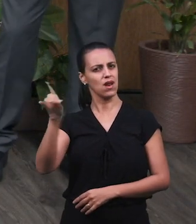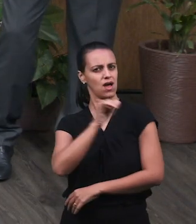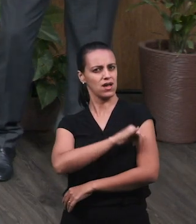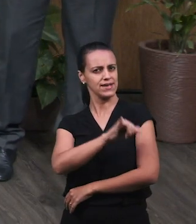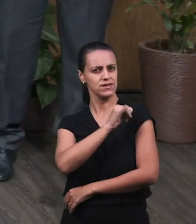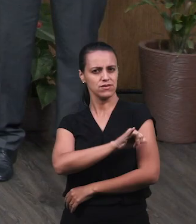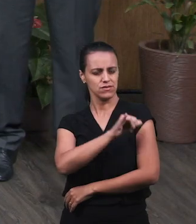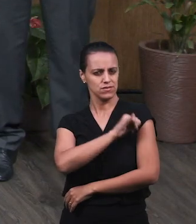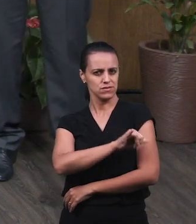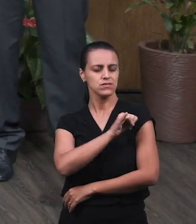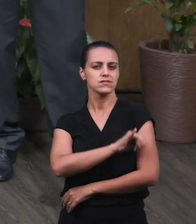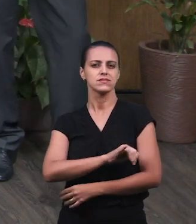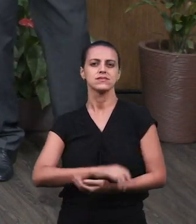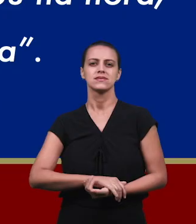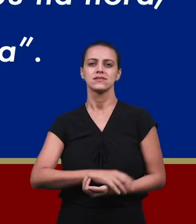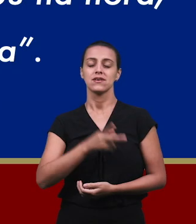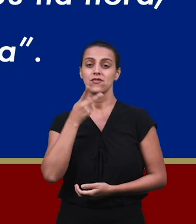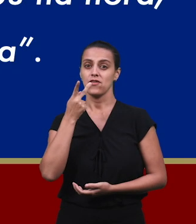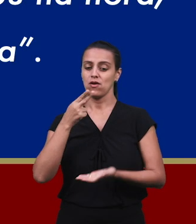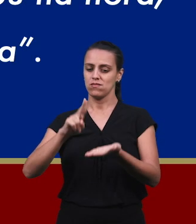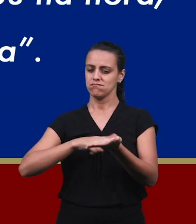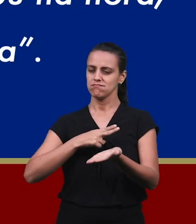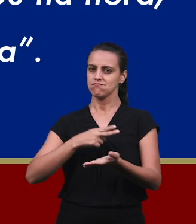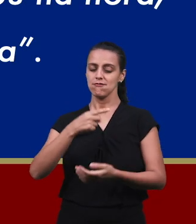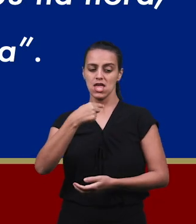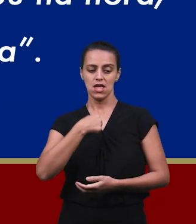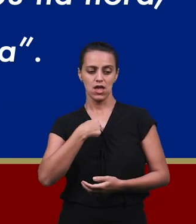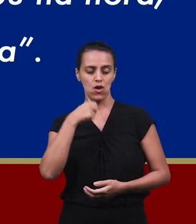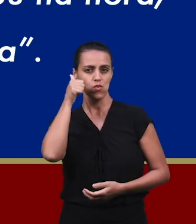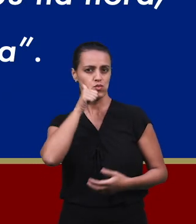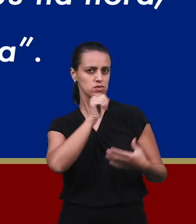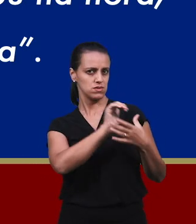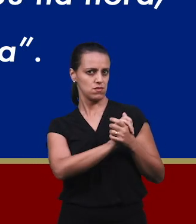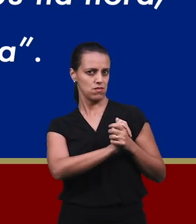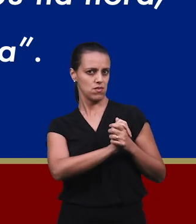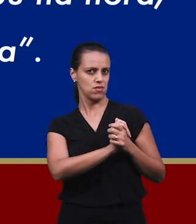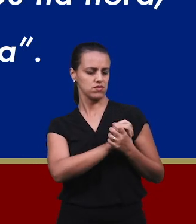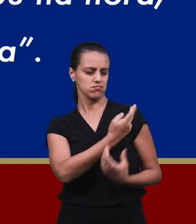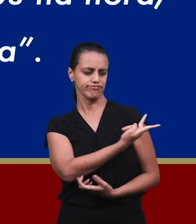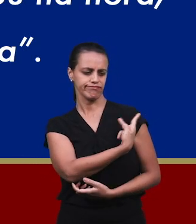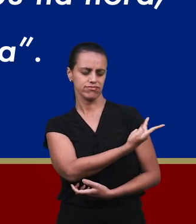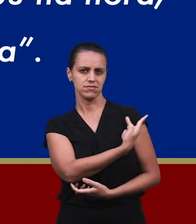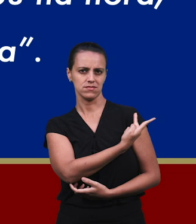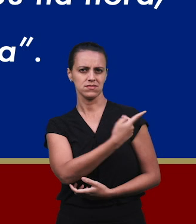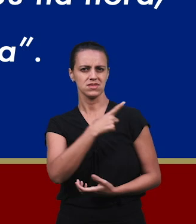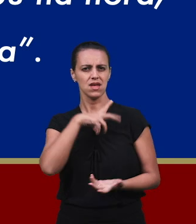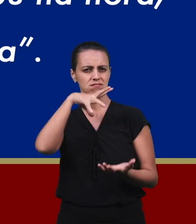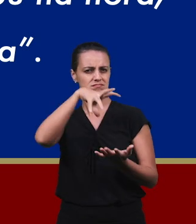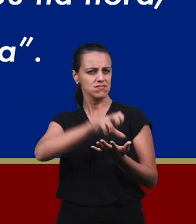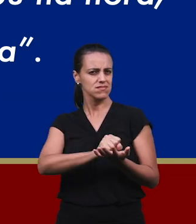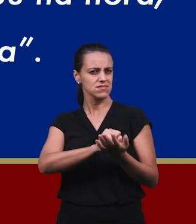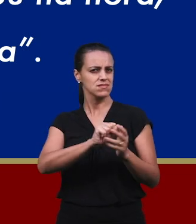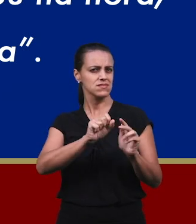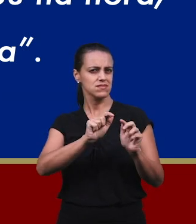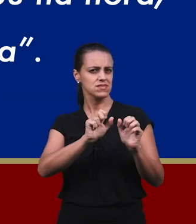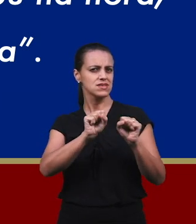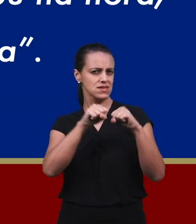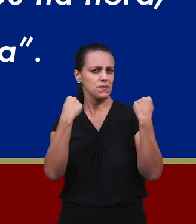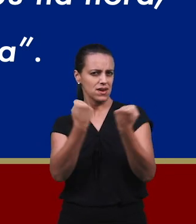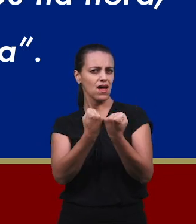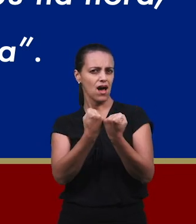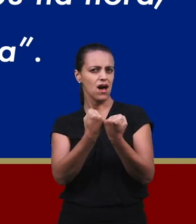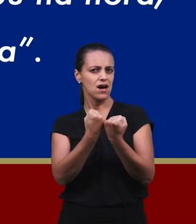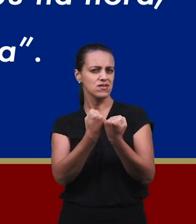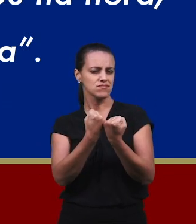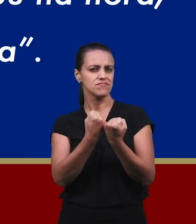Niterói, Rio de Janeiro. Il a dit, moi et mon épouse, nous étions inscrits pour un séminaire dans